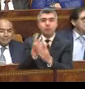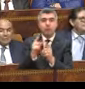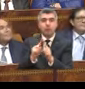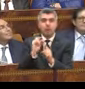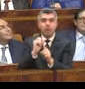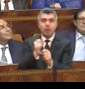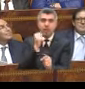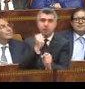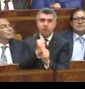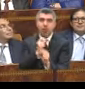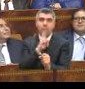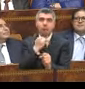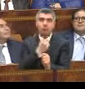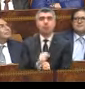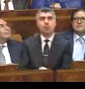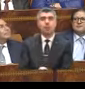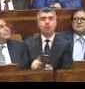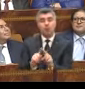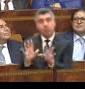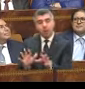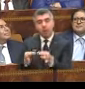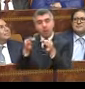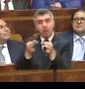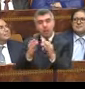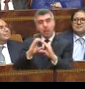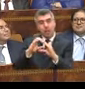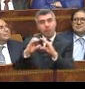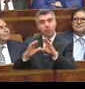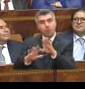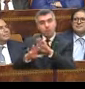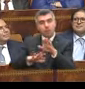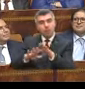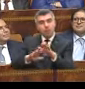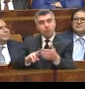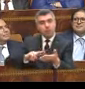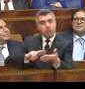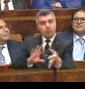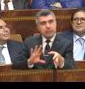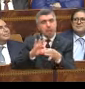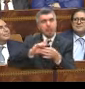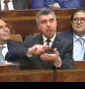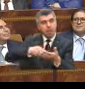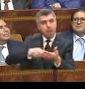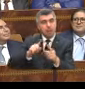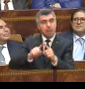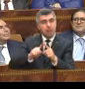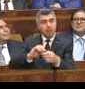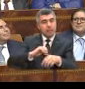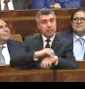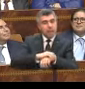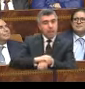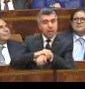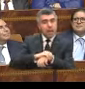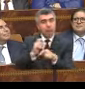الحكومة. ملي تنشوفوا المخرجات ديال الحوار الاجتماعي والاتفاق مع النقابات والباترونا في انسجام تام